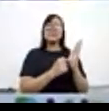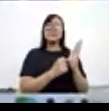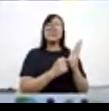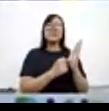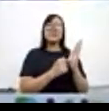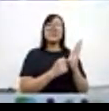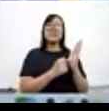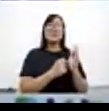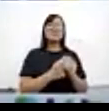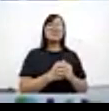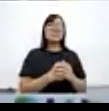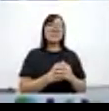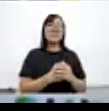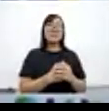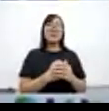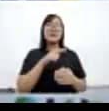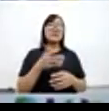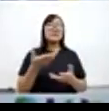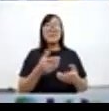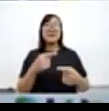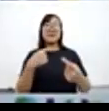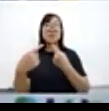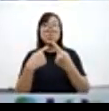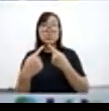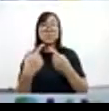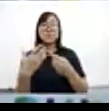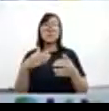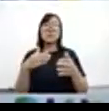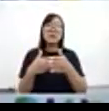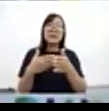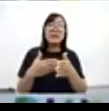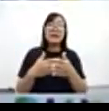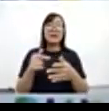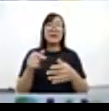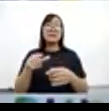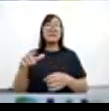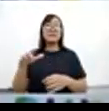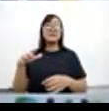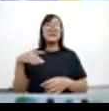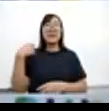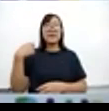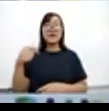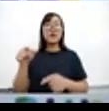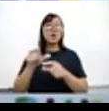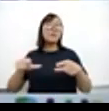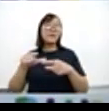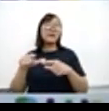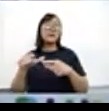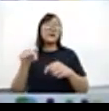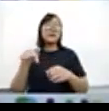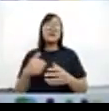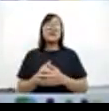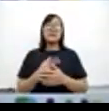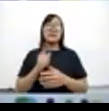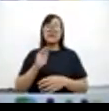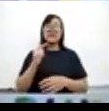kendala maupun potensi-potensi yang dimiliki oleh aku mungkin lembaga terkait jadi memang dimungkinkan untuk untuk di mengalami penyesuaian